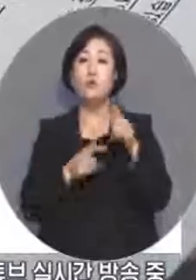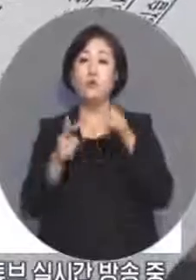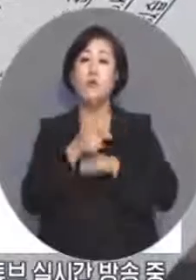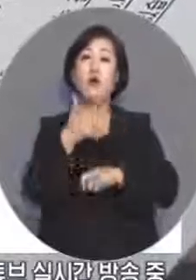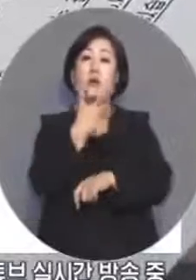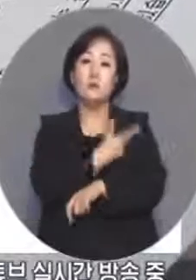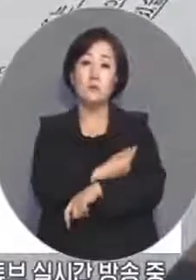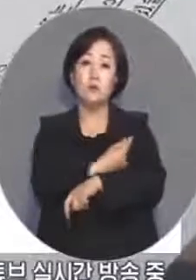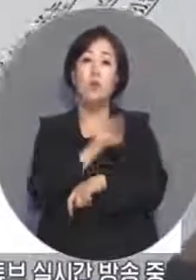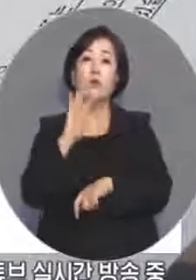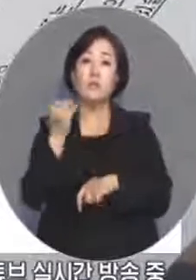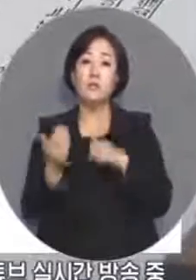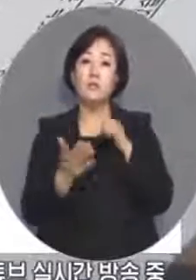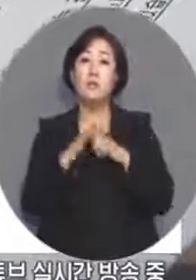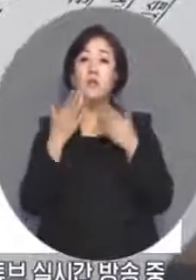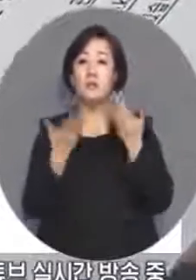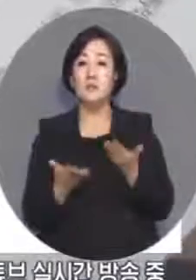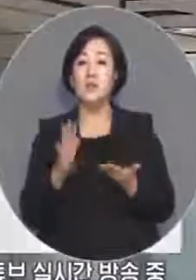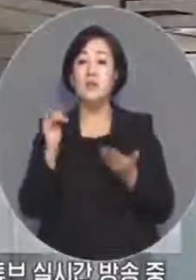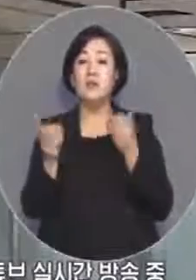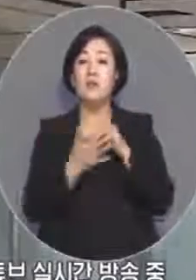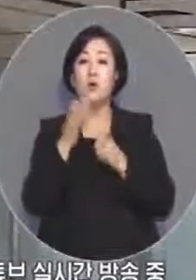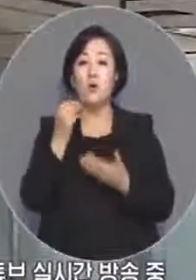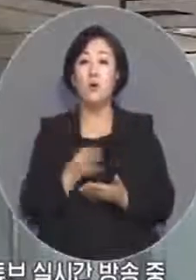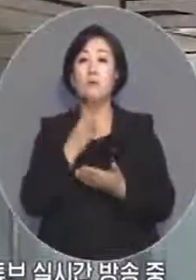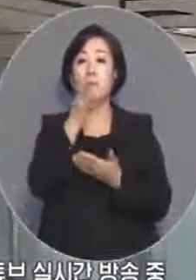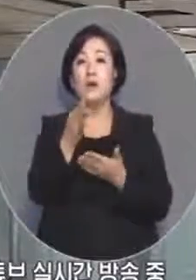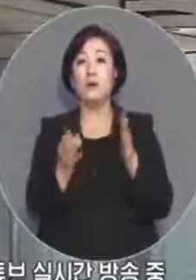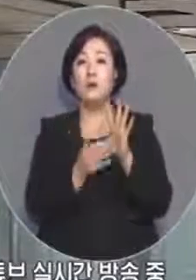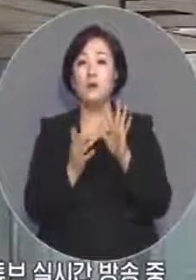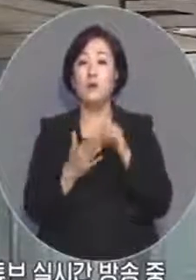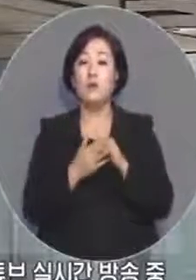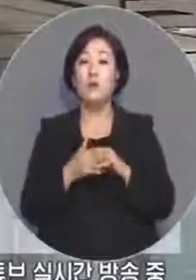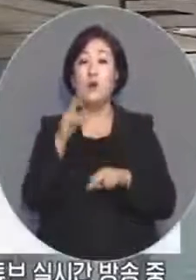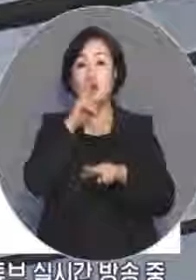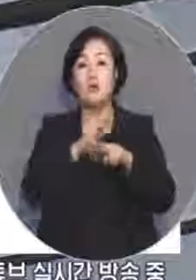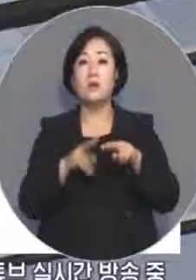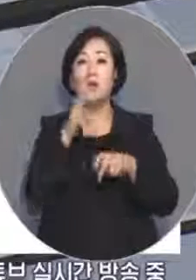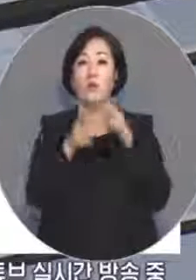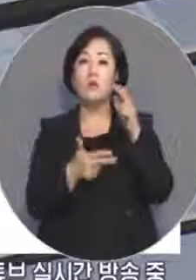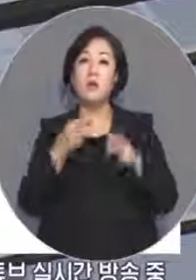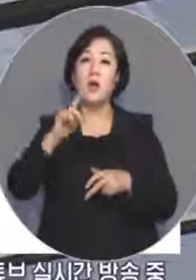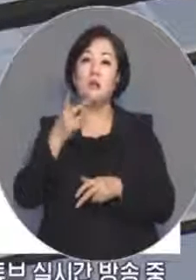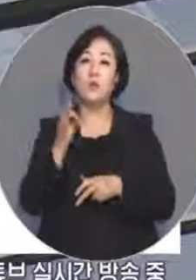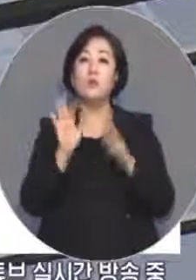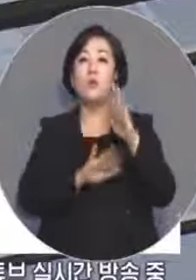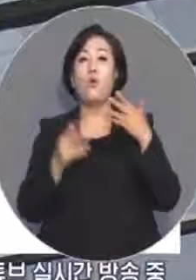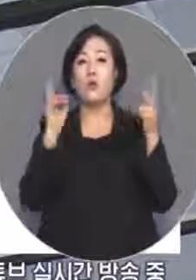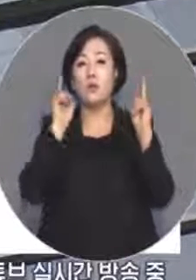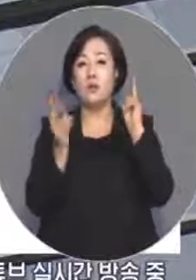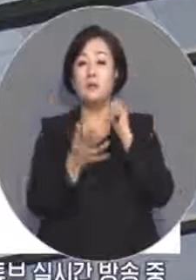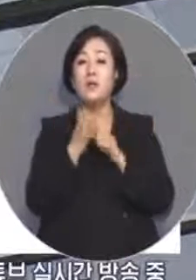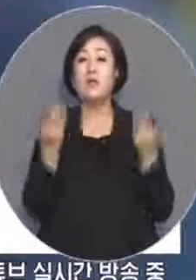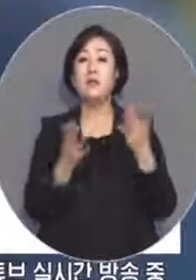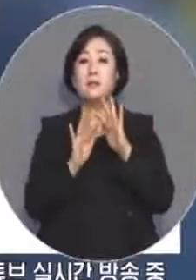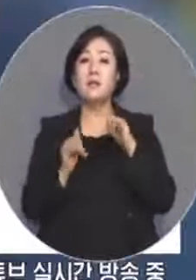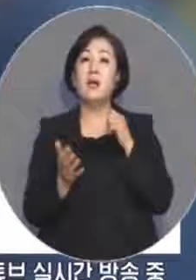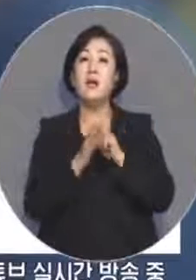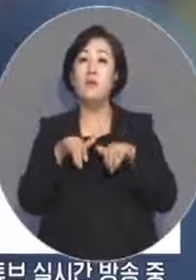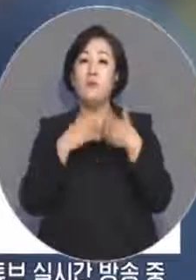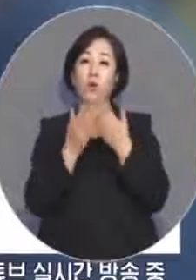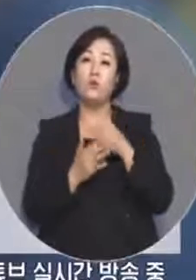대해 6 어 표와 를 지원하고 있습니다 한국속의 사와 한국동서발전 된 공기업들은 g 군의 20%